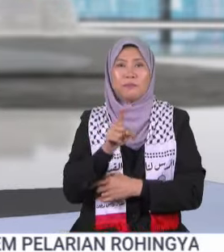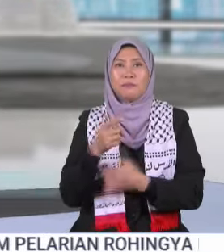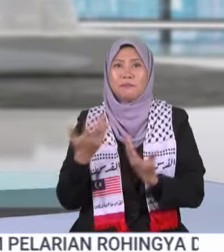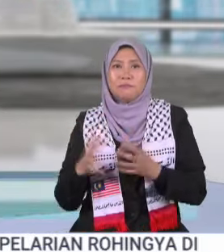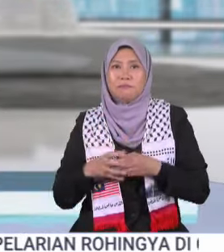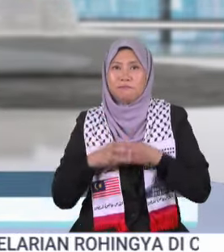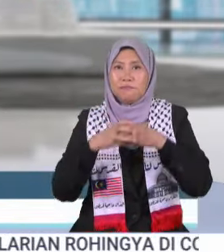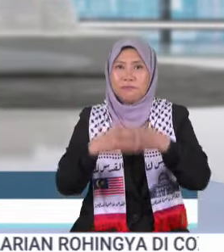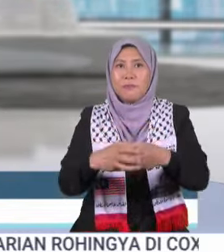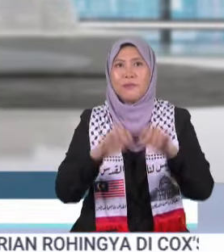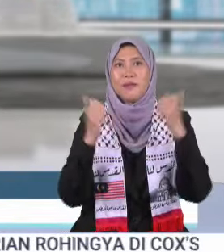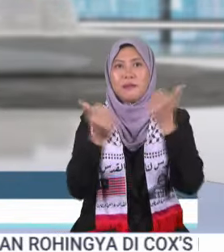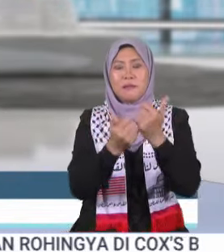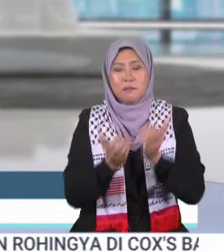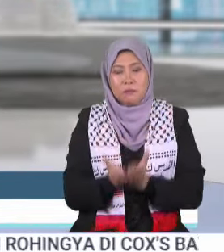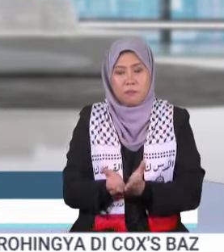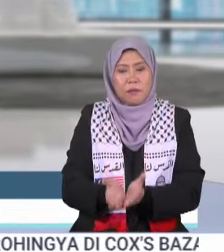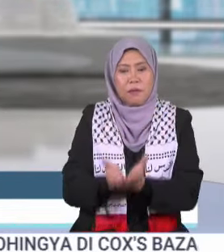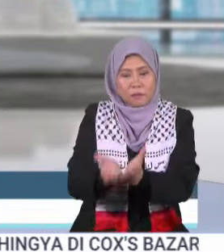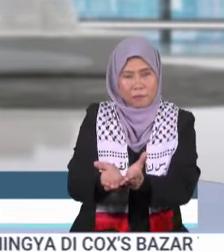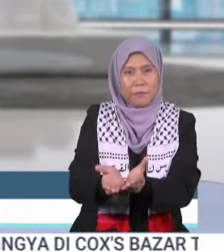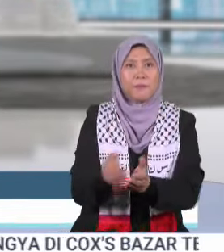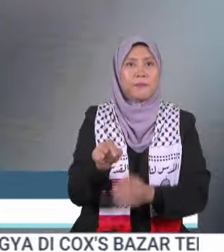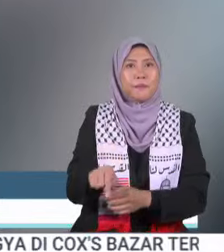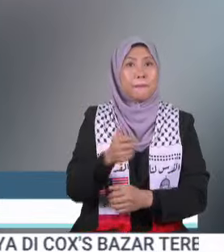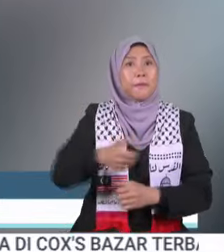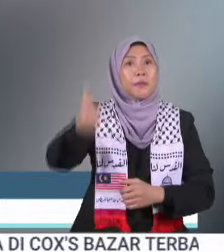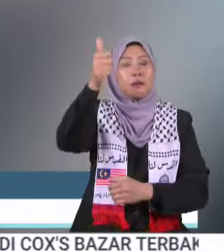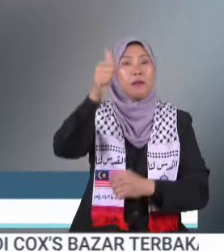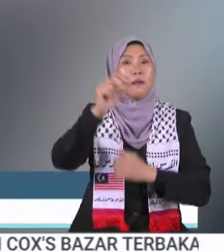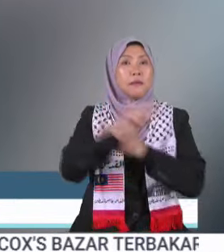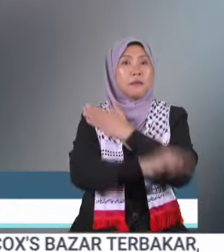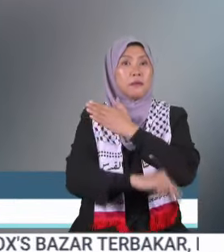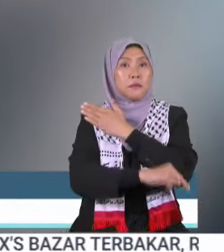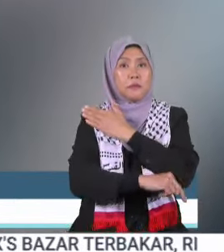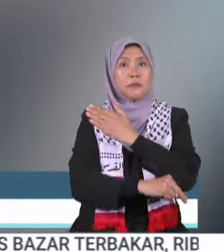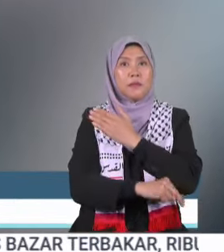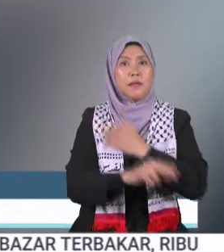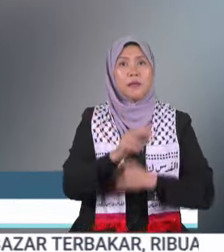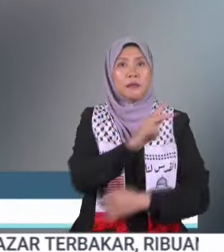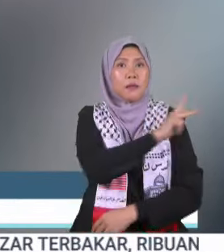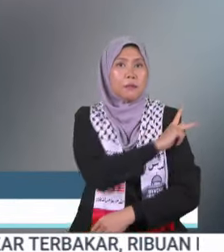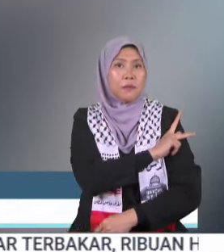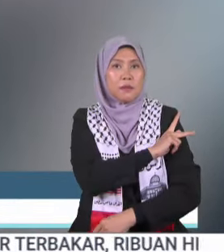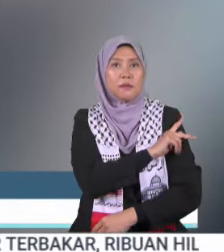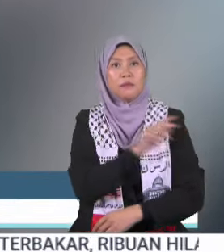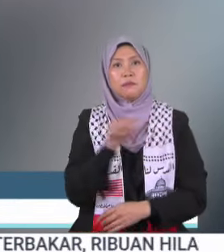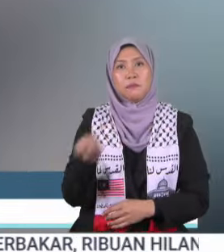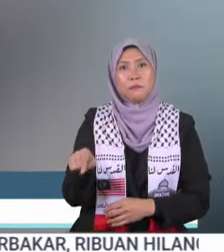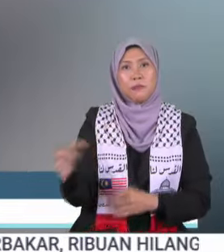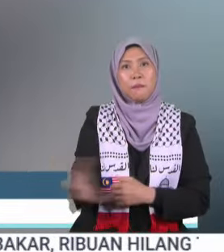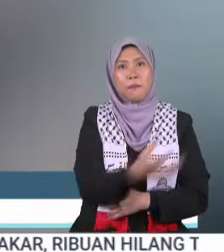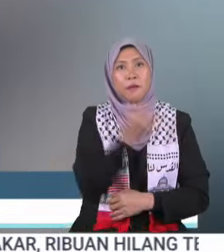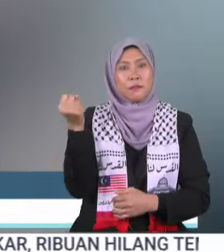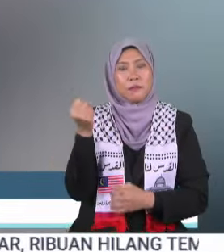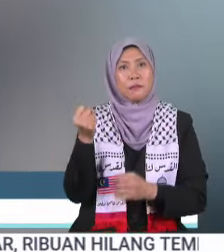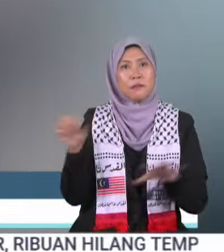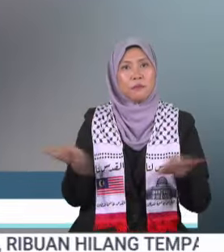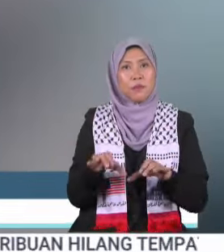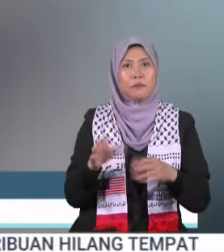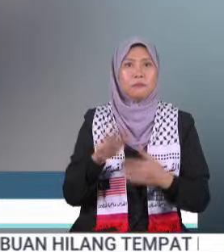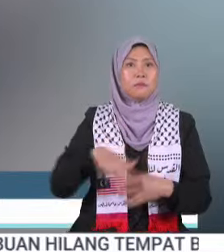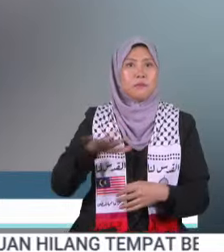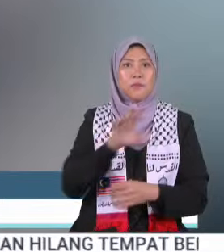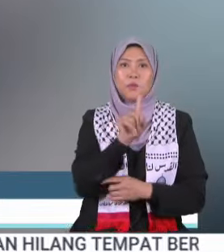agensi penguatkuasaan maritim Malaysia menurut maritim Negeri Kapten maritim Mohamad Hambali yaakob rampasan dibuat pada kedudukan